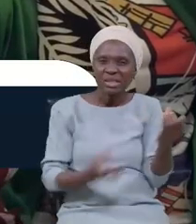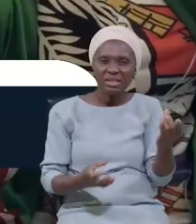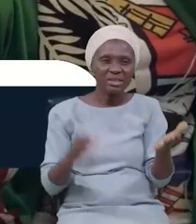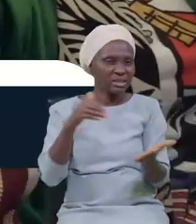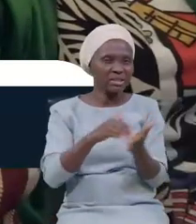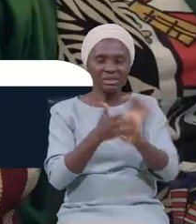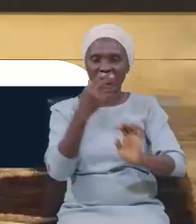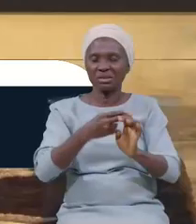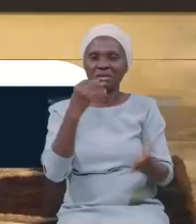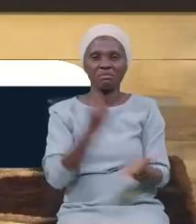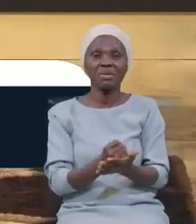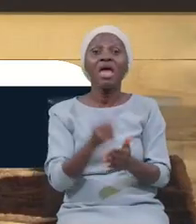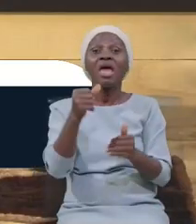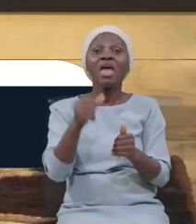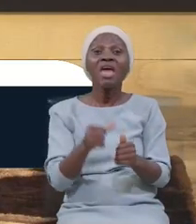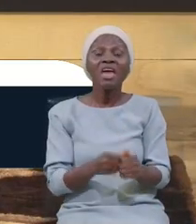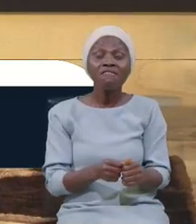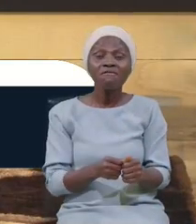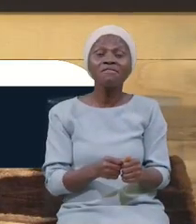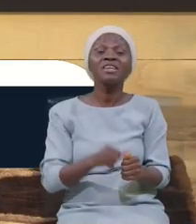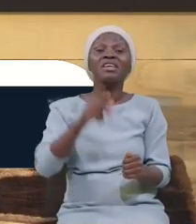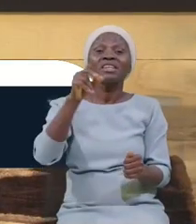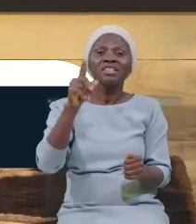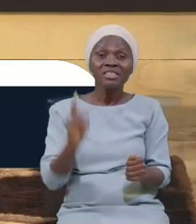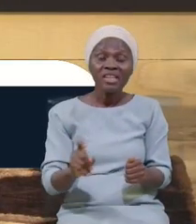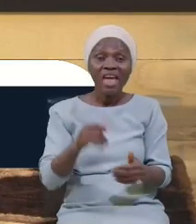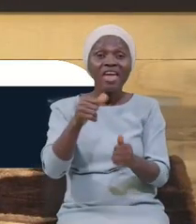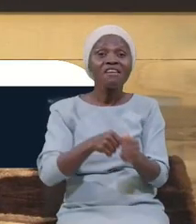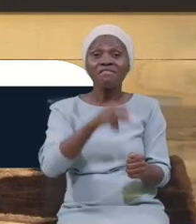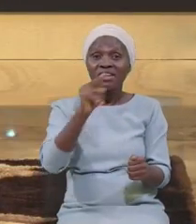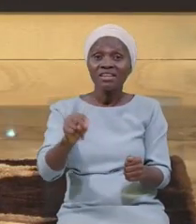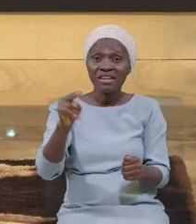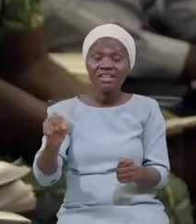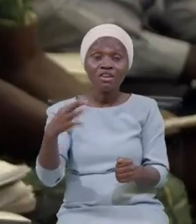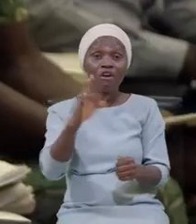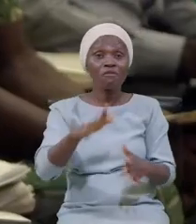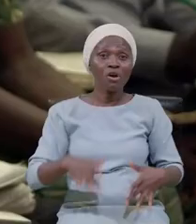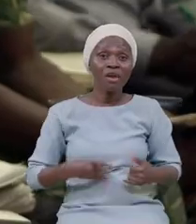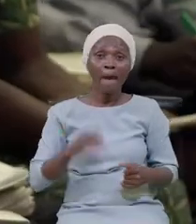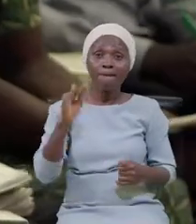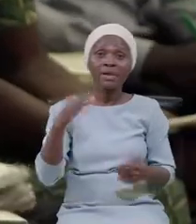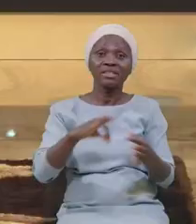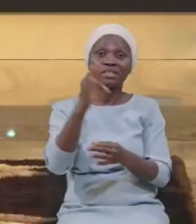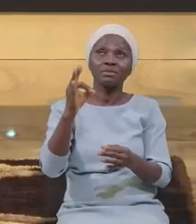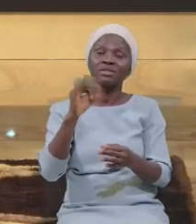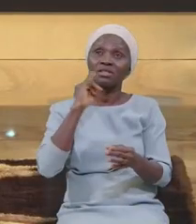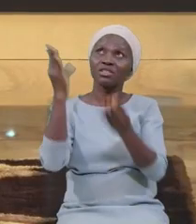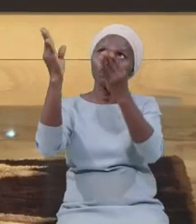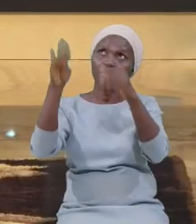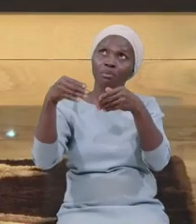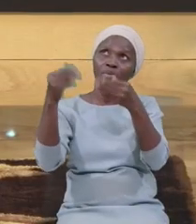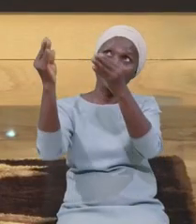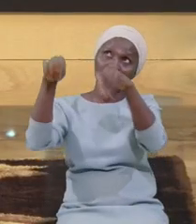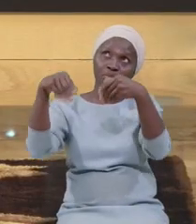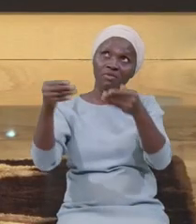pour vous. Tous les besoins de votre vie par l'Esprit sera subvenu au nom de Jésus. Numéro